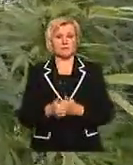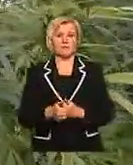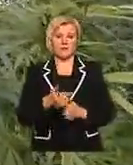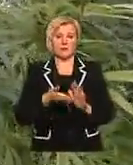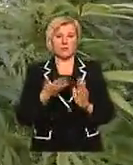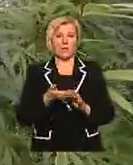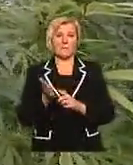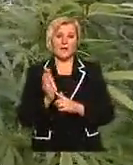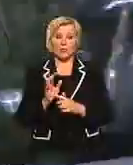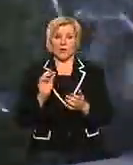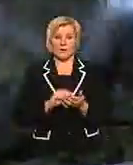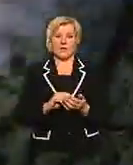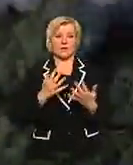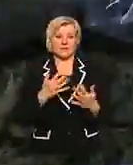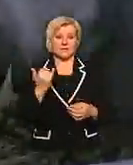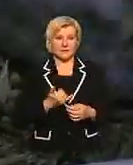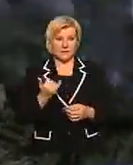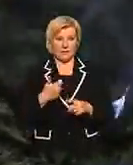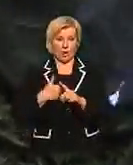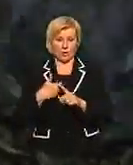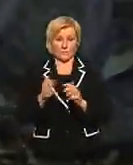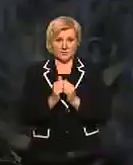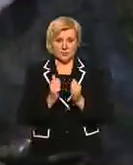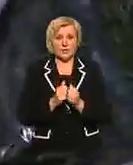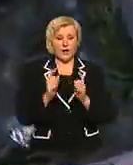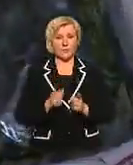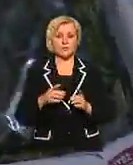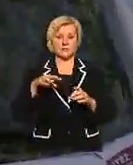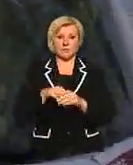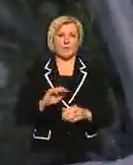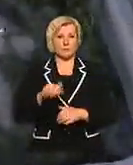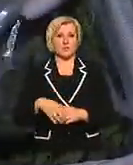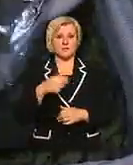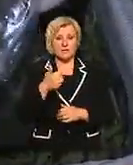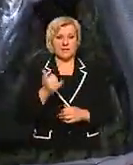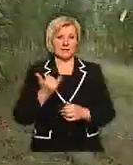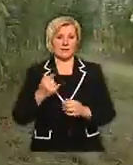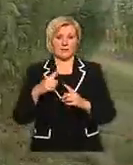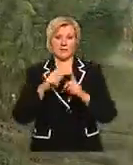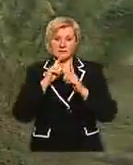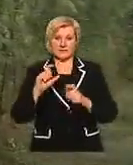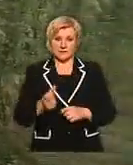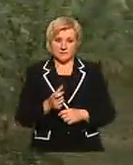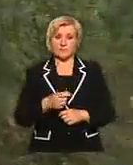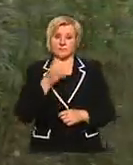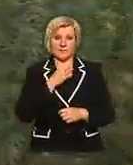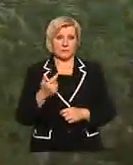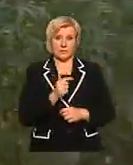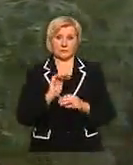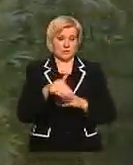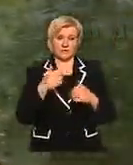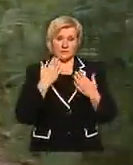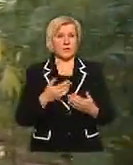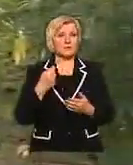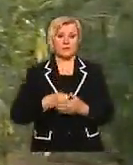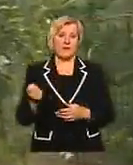marihuany tabulka uvádí 10 gramů konopné sušiny, která ale musí obsahovat víc než 1 gram THC. Pokud nejsou obě tyto hodnoty překonány,